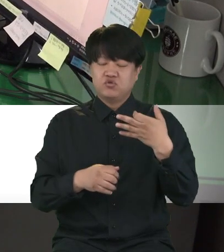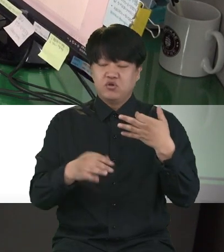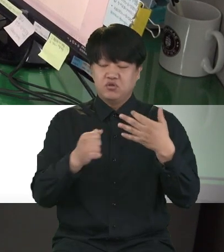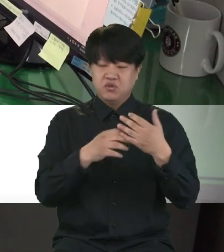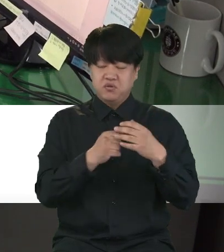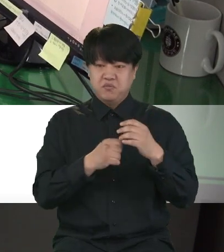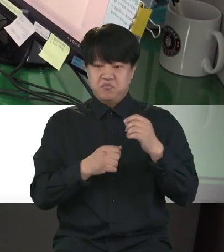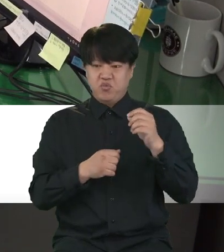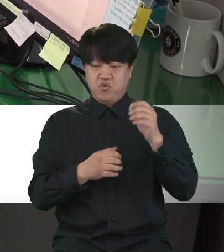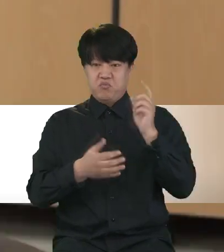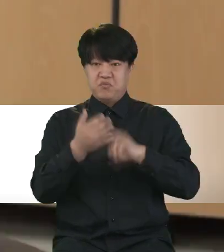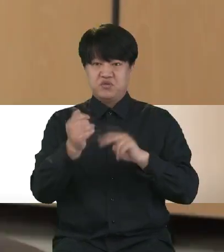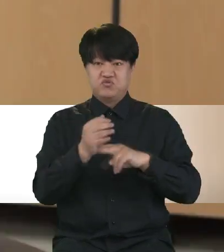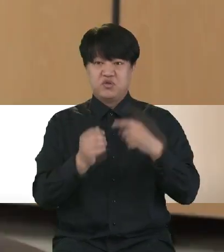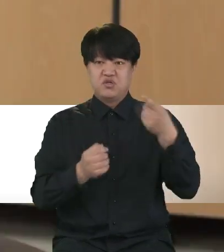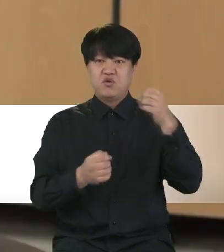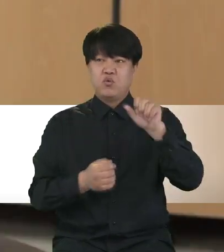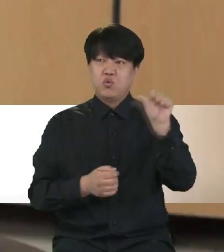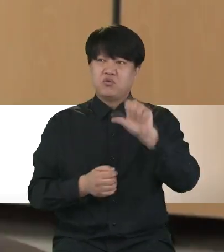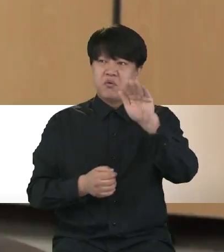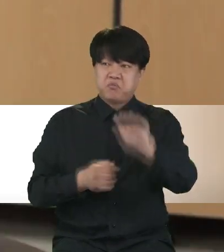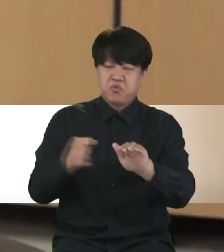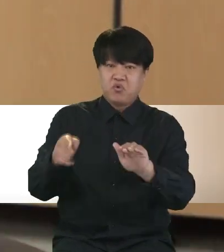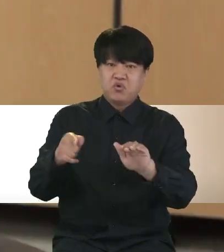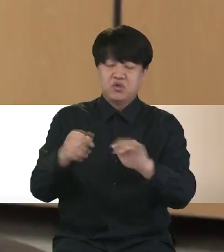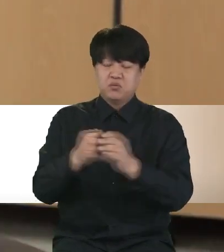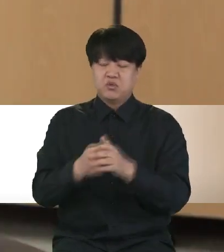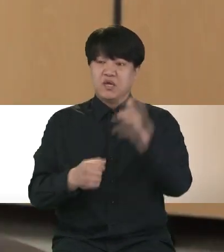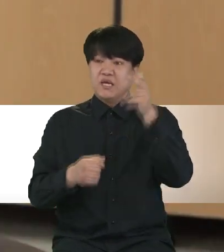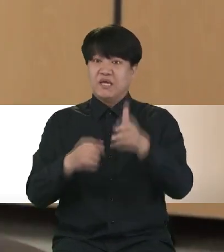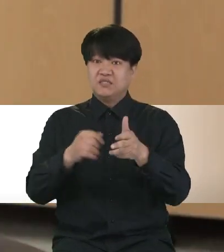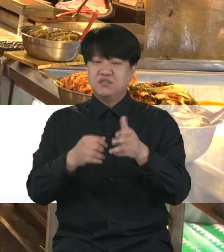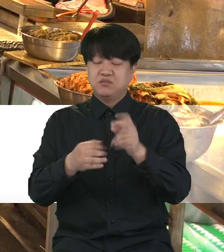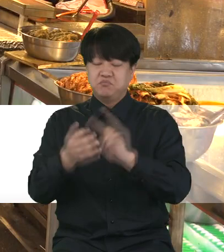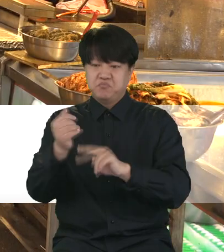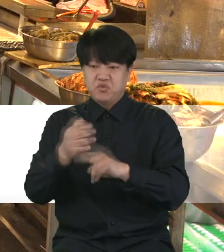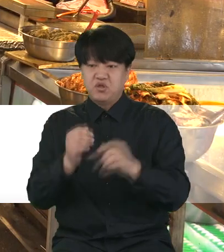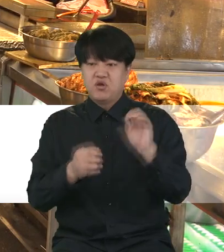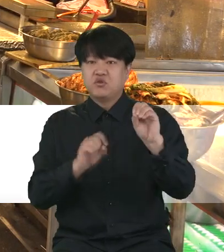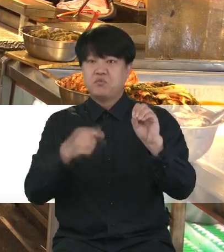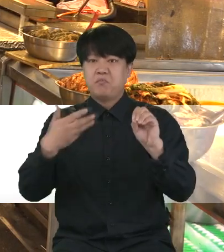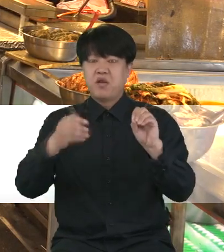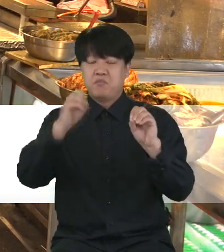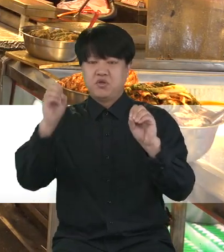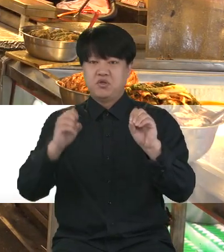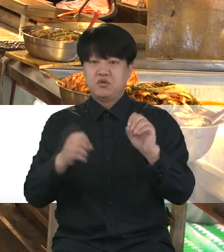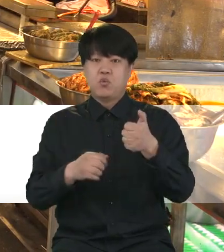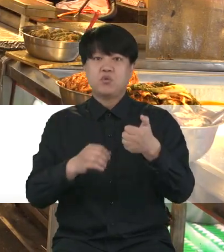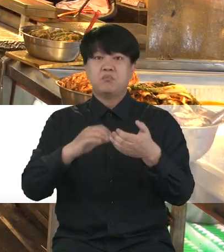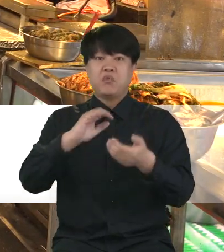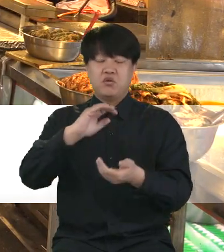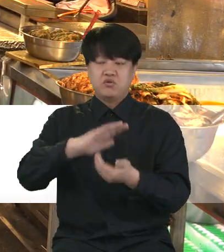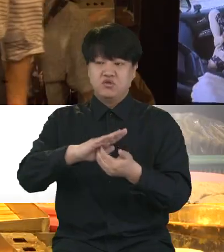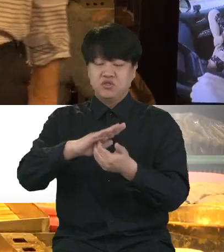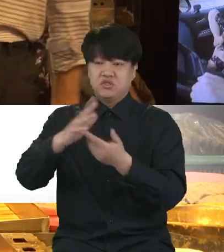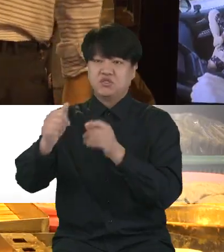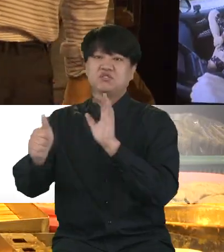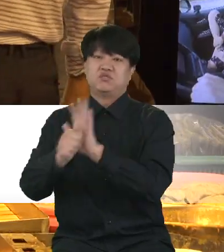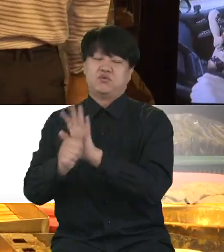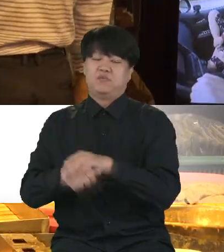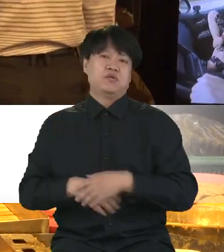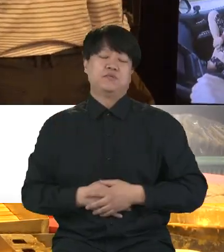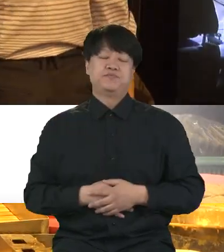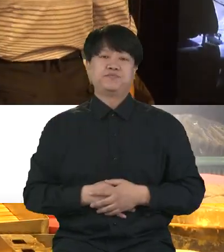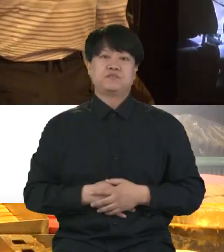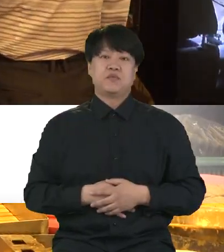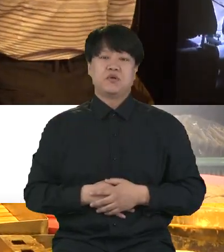5000만원 이하 의 소상공인들을 대상으로 전년도 카드 매출액 의 0.8% 최대 50만원까지 지원합니다